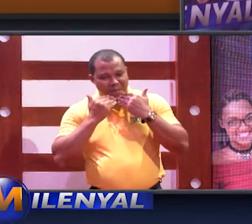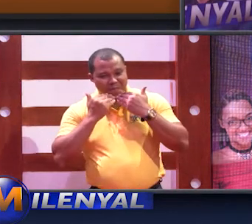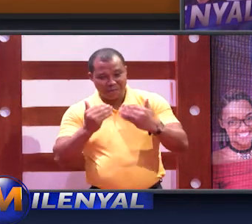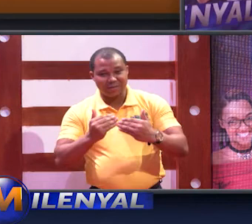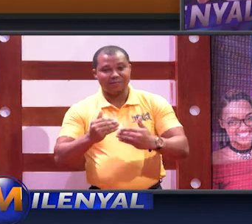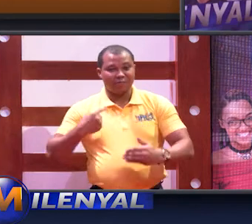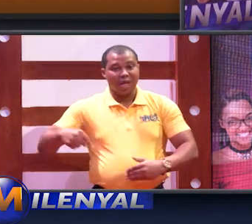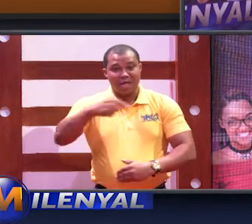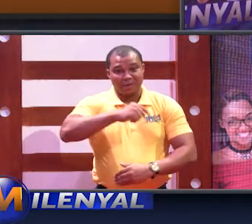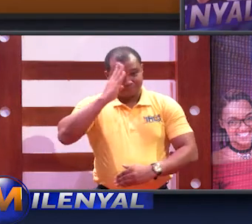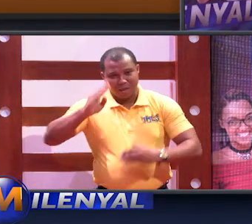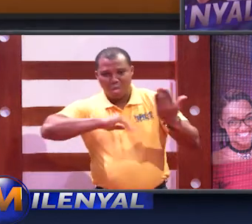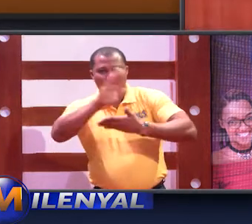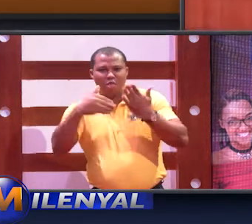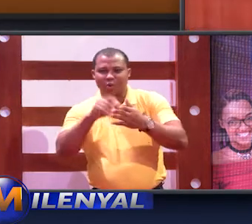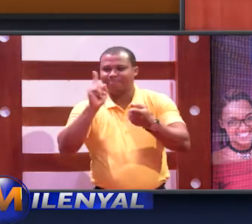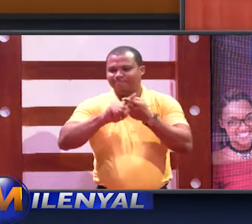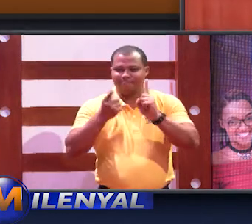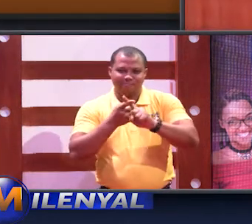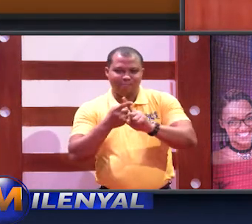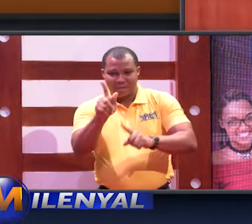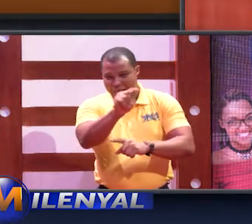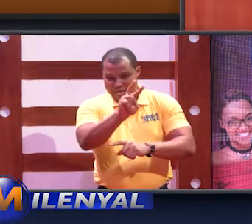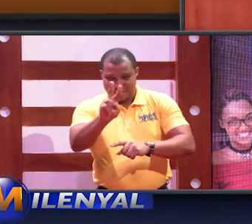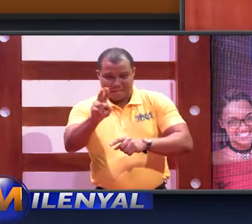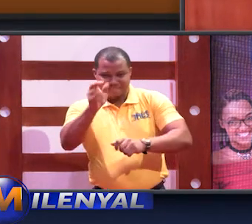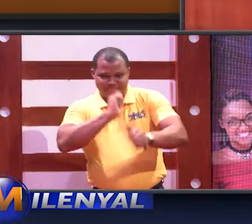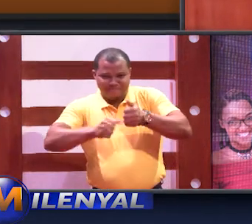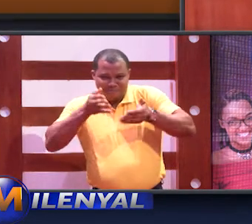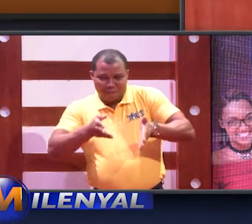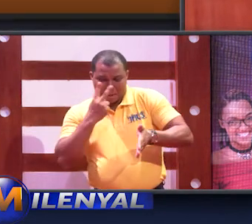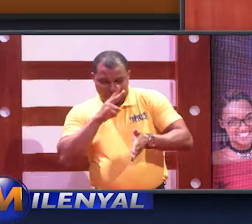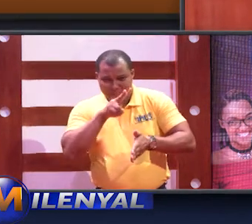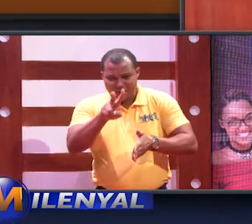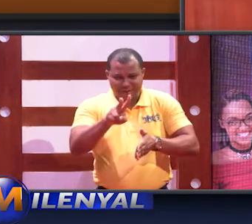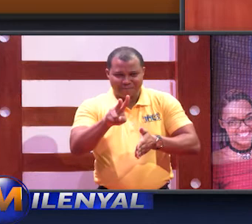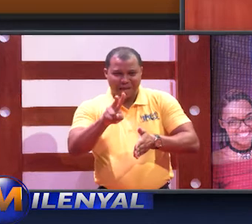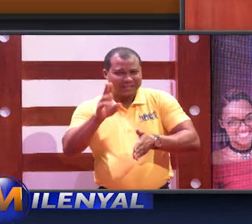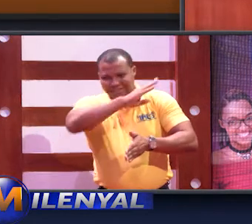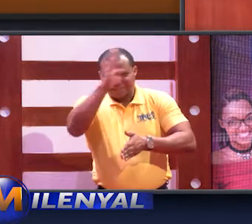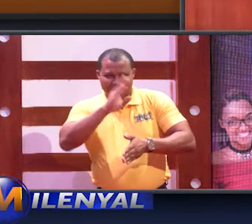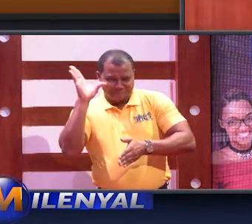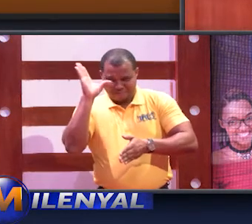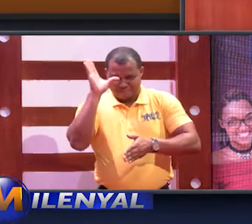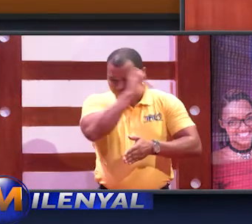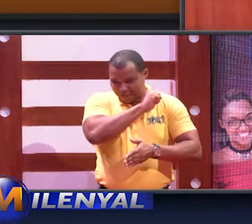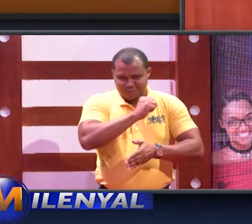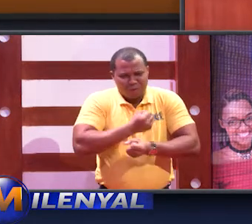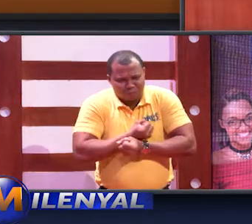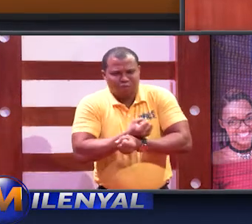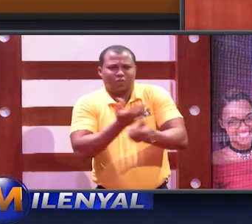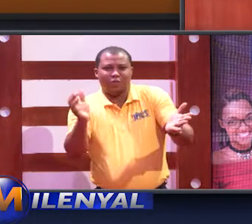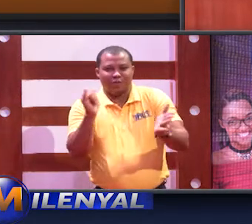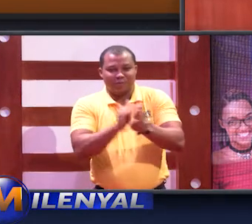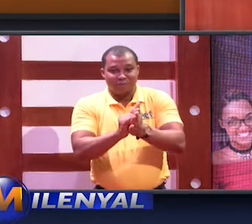et je salue tous tes amis téléspectateurs téléspectatrices donc qui pas jamais raté émission ça. Donc